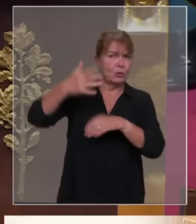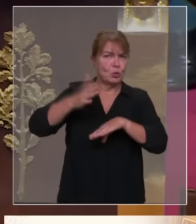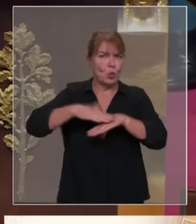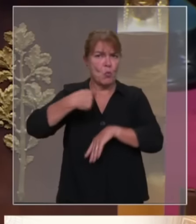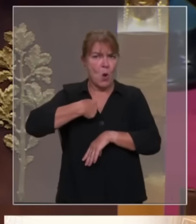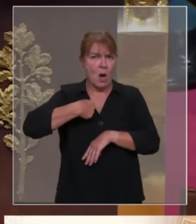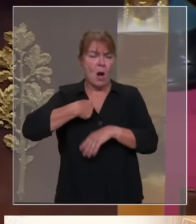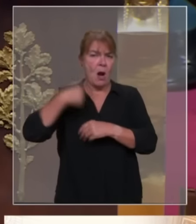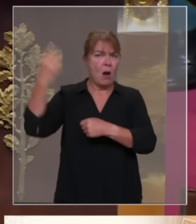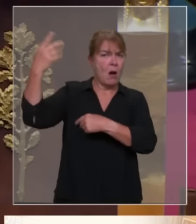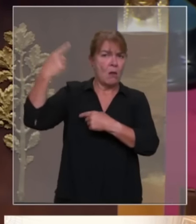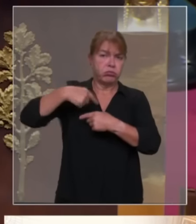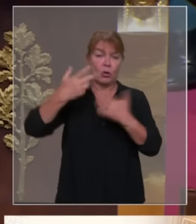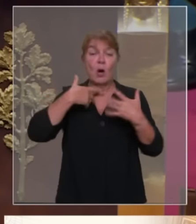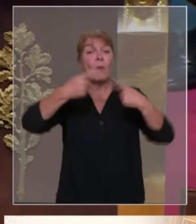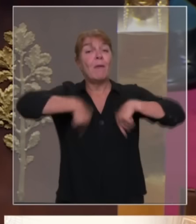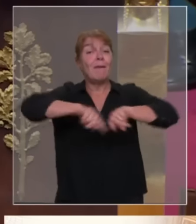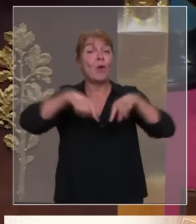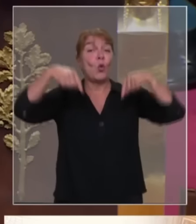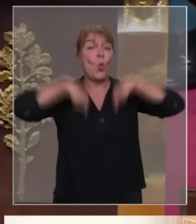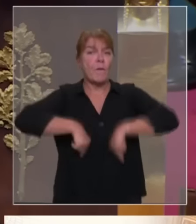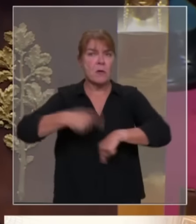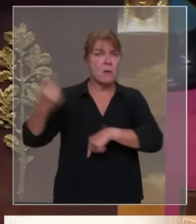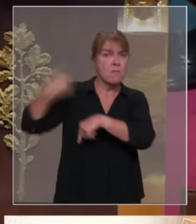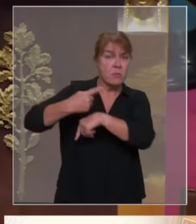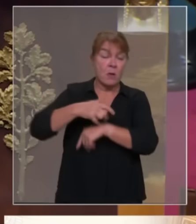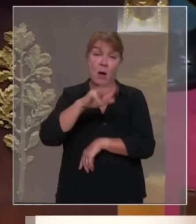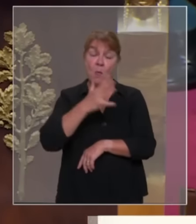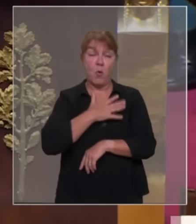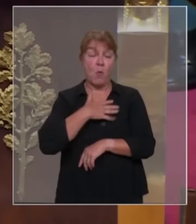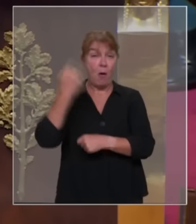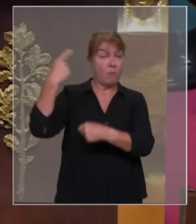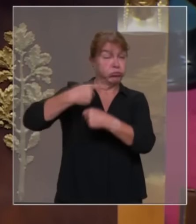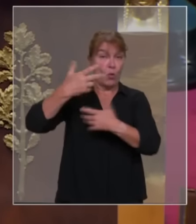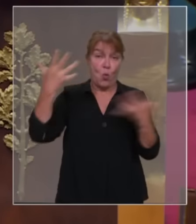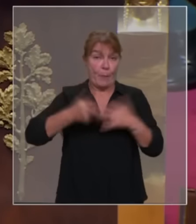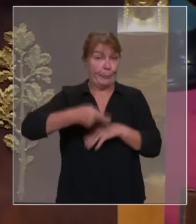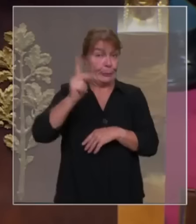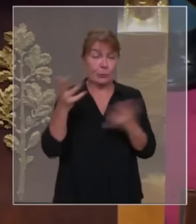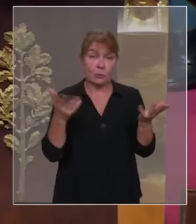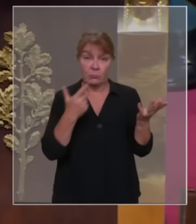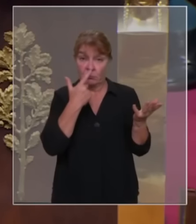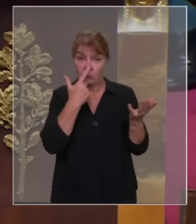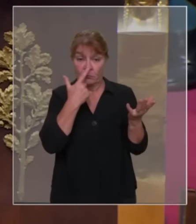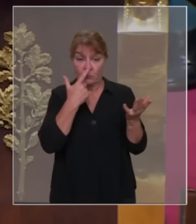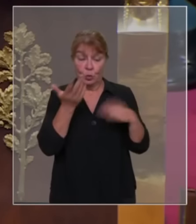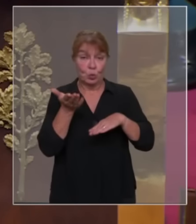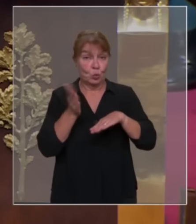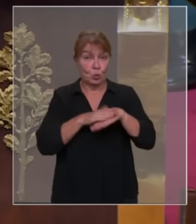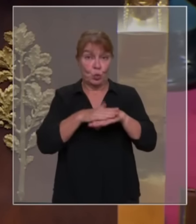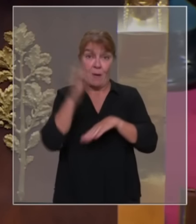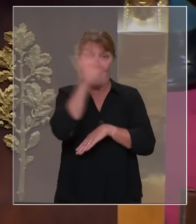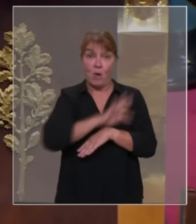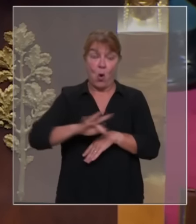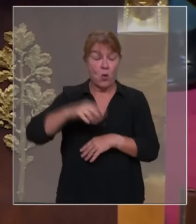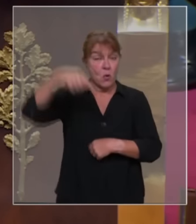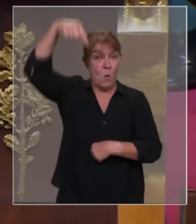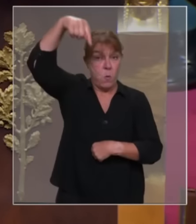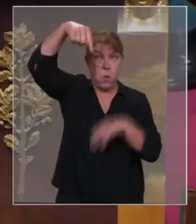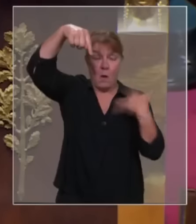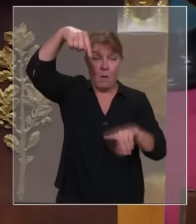pèserait au-dessus de la tête du gouvernement. Mais la véritable épée de Damoclès est là, sur la tête de la France et des